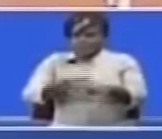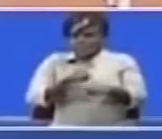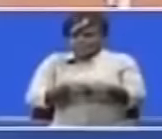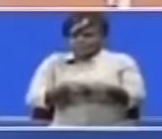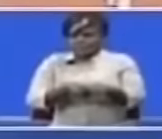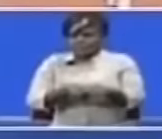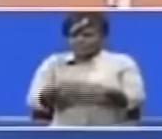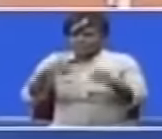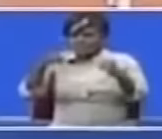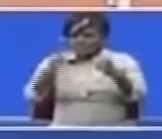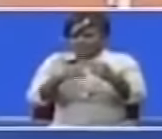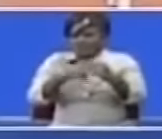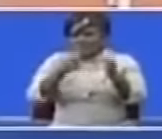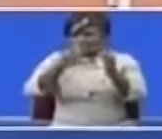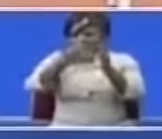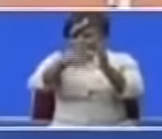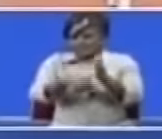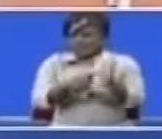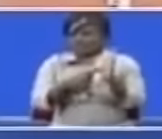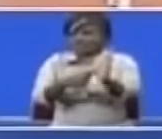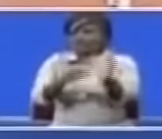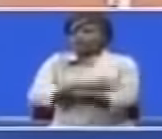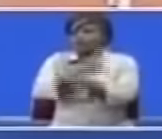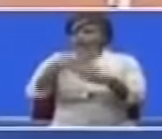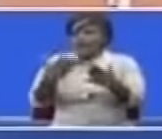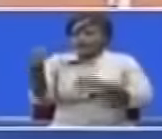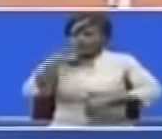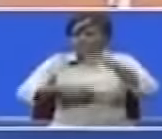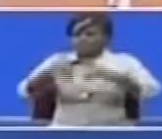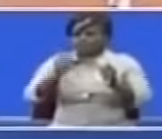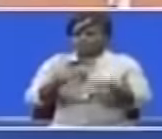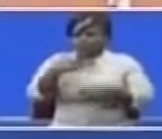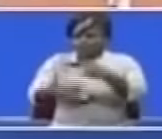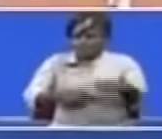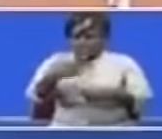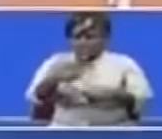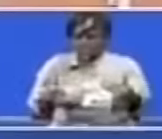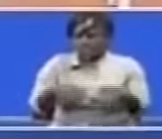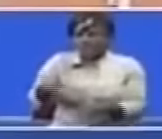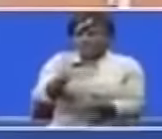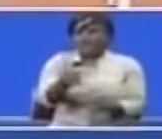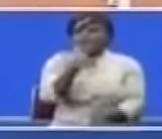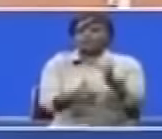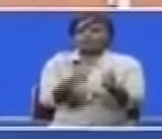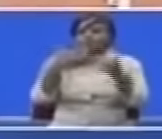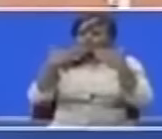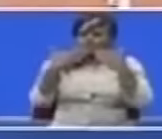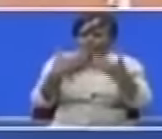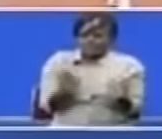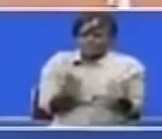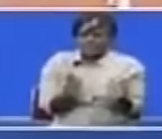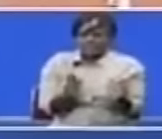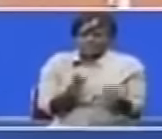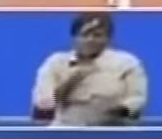1:30 tutakapokuletea taarifa za kina kuhusiana na namna shughuli yenyewe ilivyoendelea na ni sehemu gani ambazo walimaliza kupiga